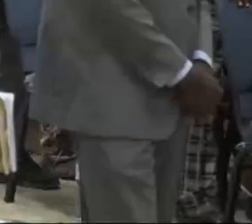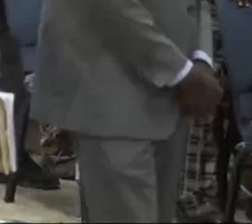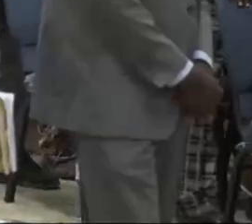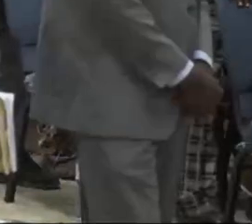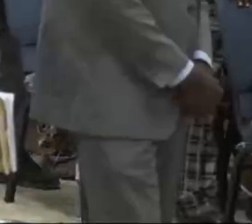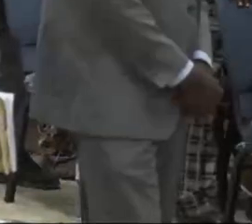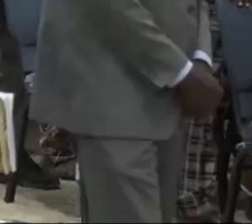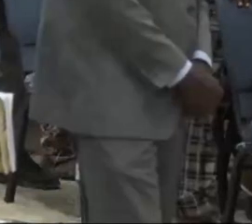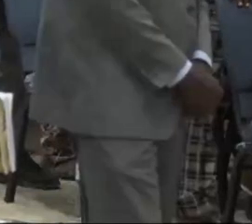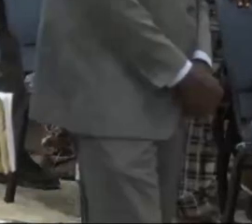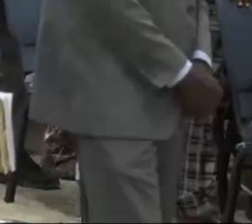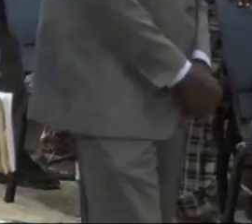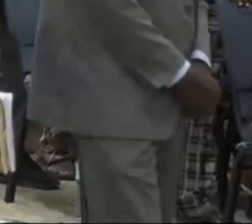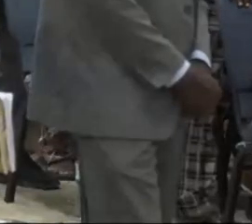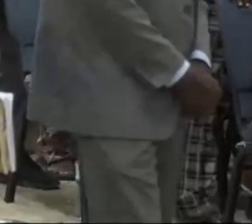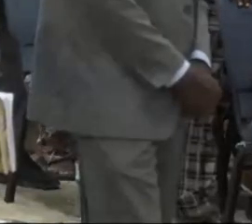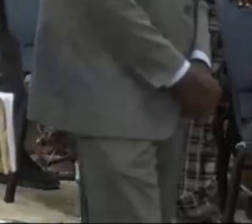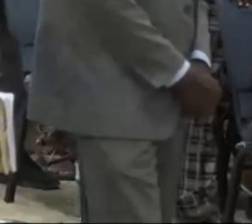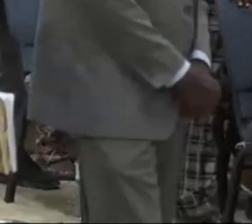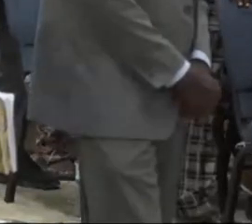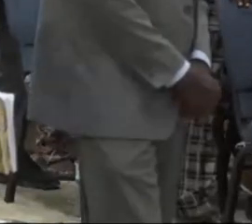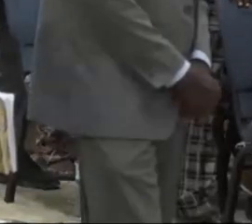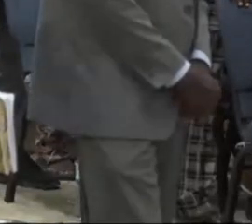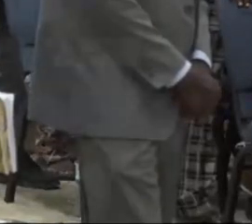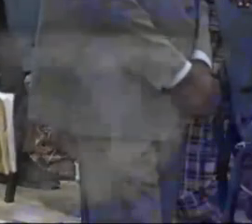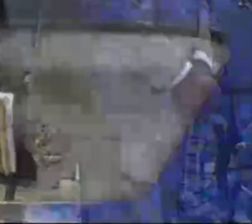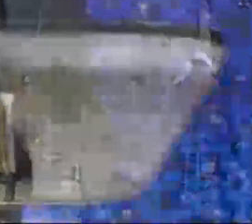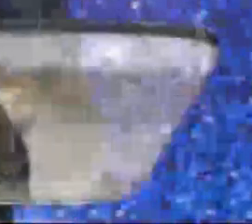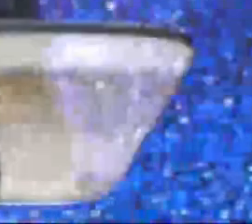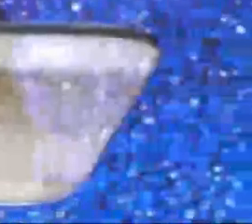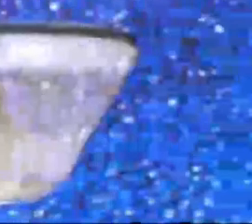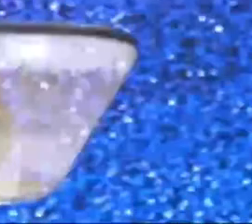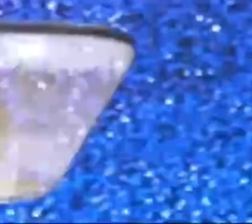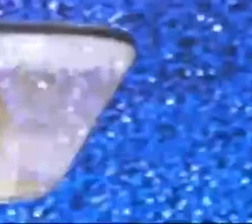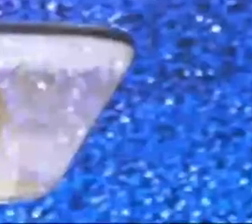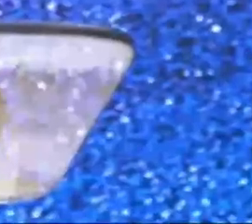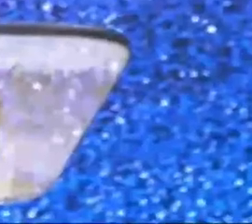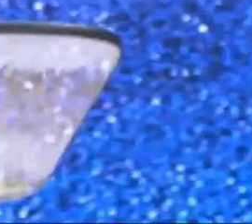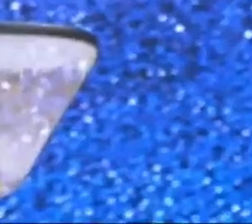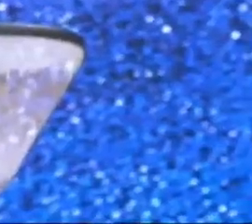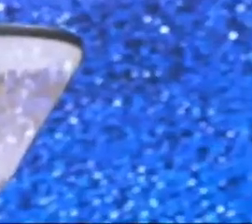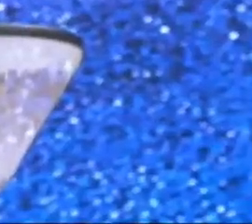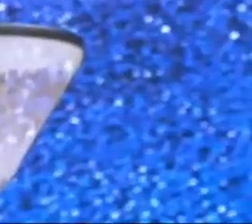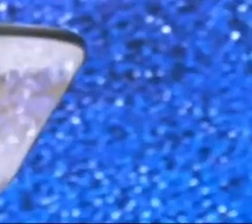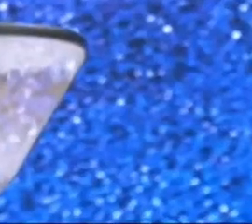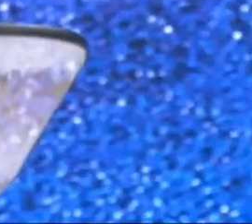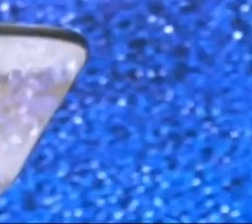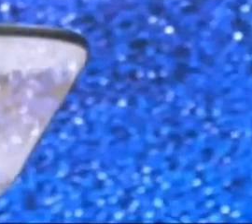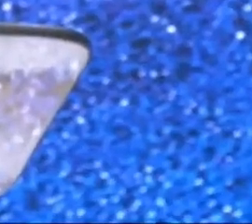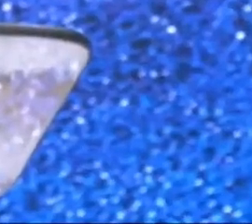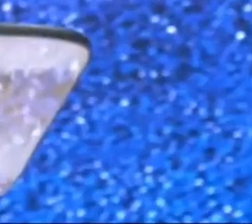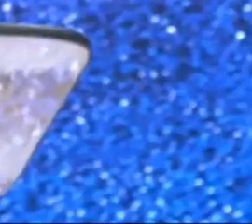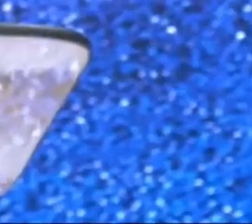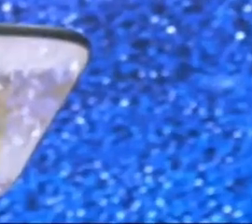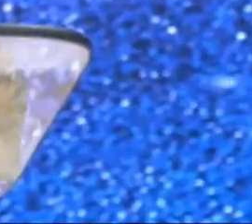de ce congrès ce lundi et comme nous nous connectons à nos membres